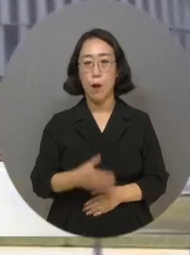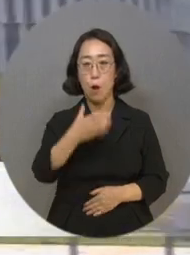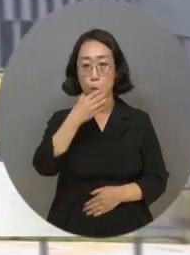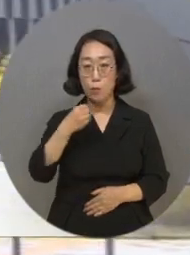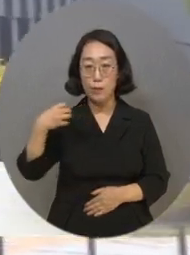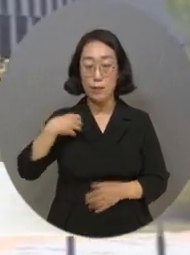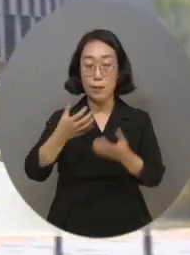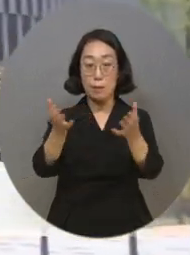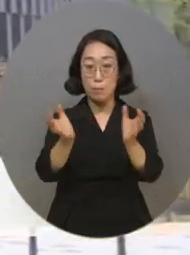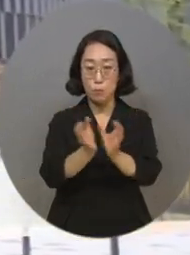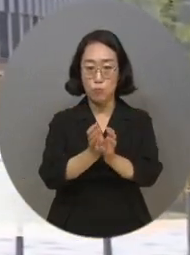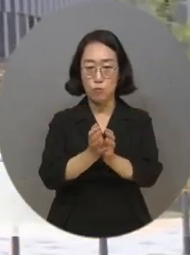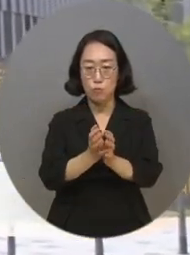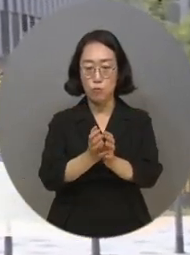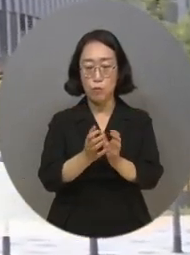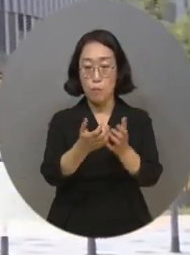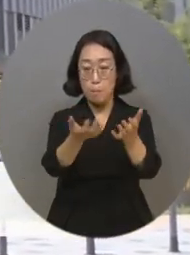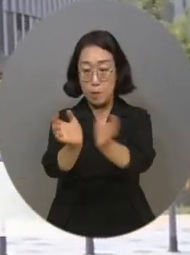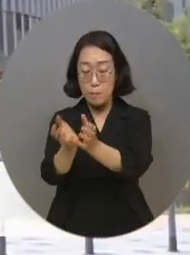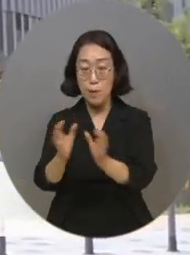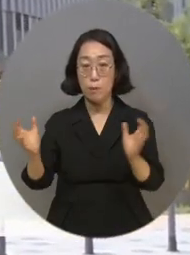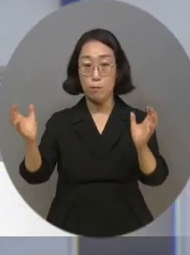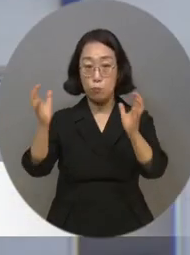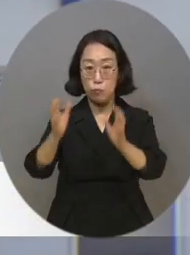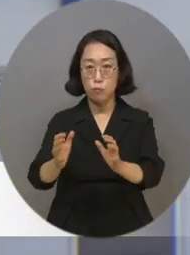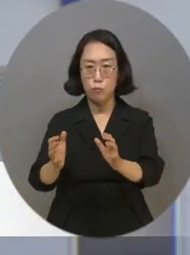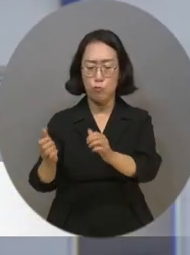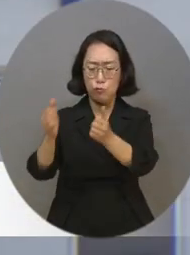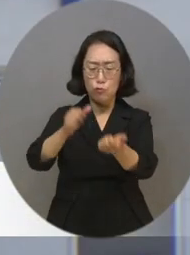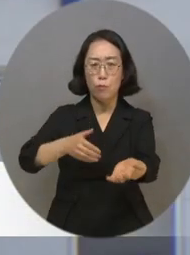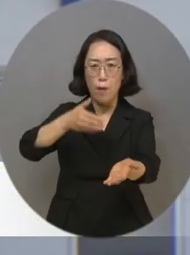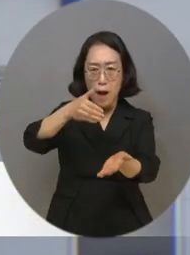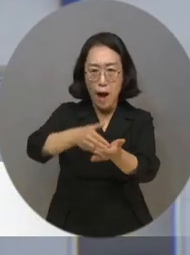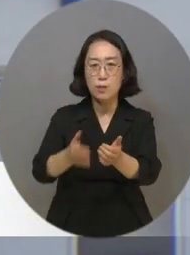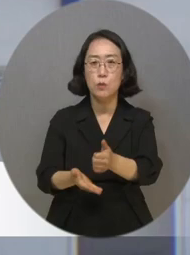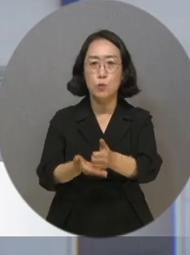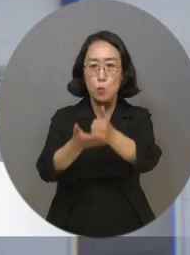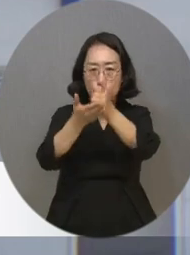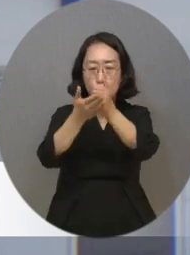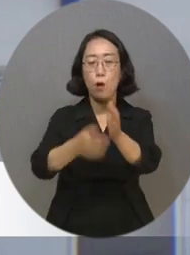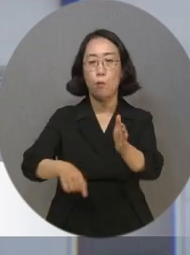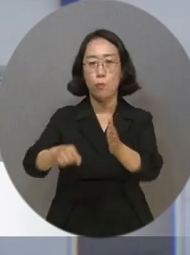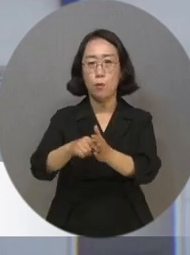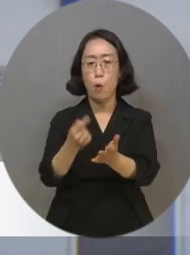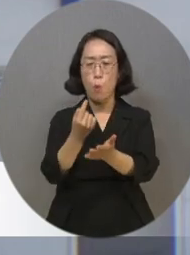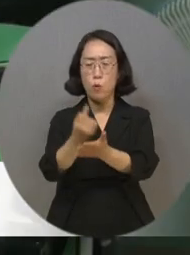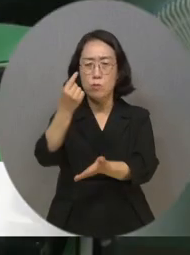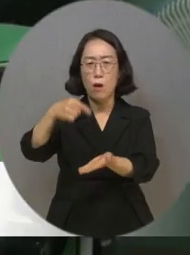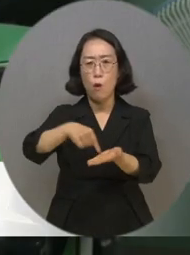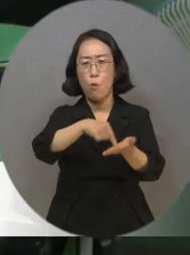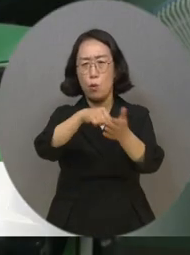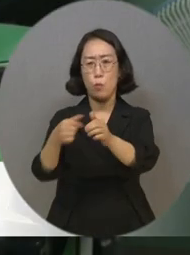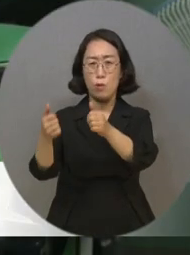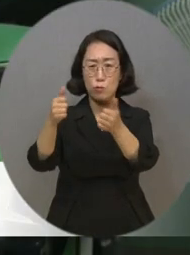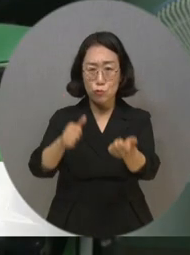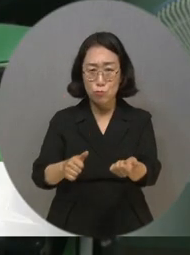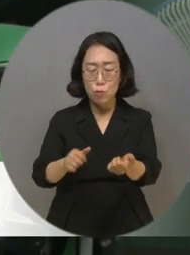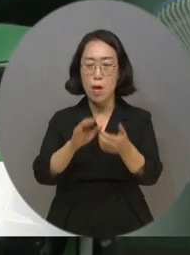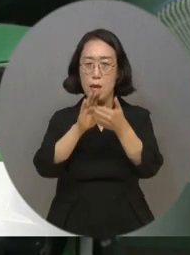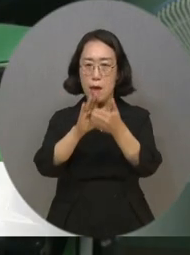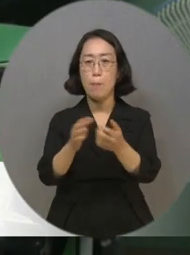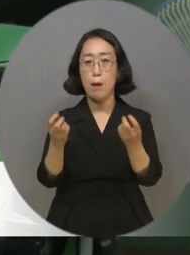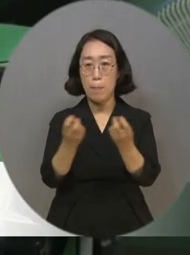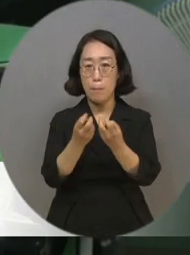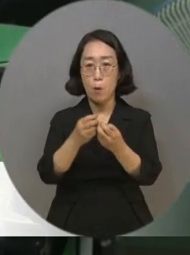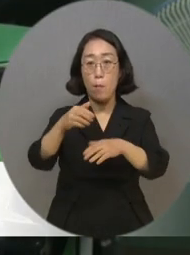보건복지부는 관계부처 합동으로 임종 순간까지 인간의 존엄을 보장하기 위한 고독사 예방 최초의 기본계획인